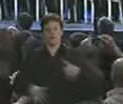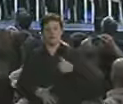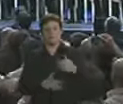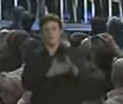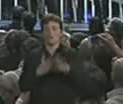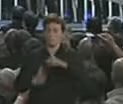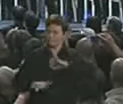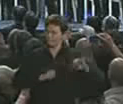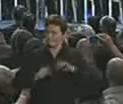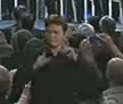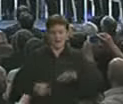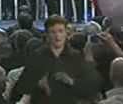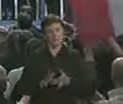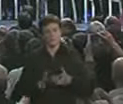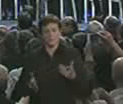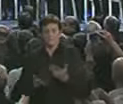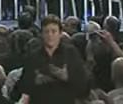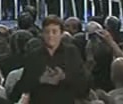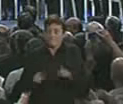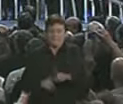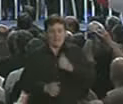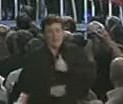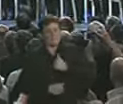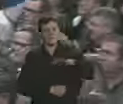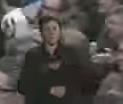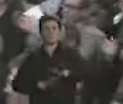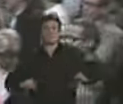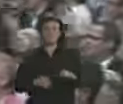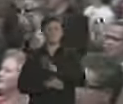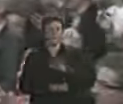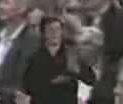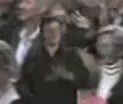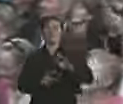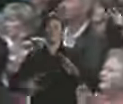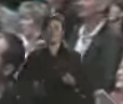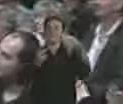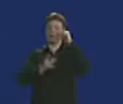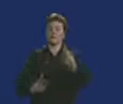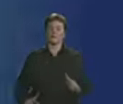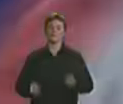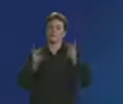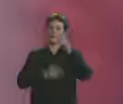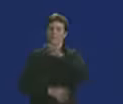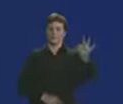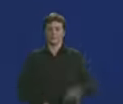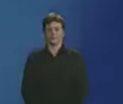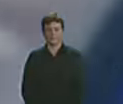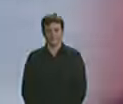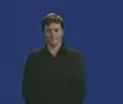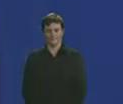de mobiliser l'immense armée du peuple de France. Vive la République et vive la France!